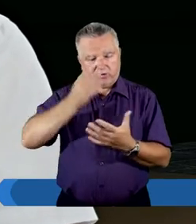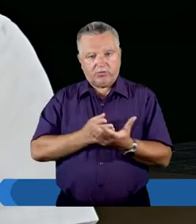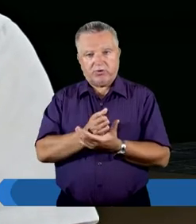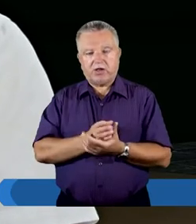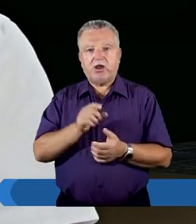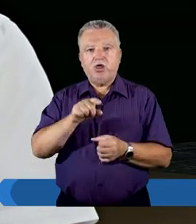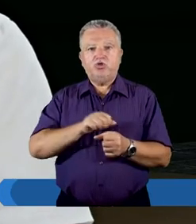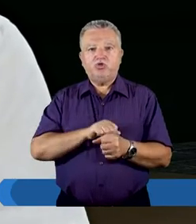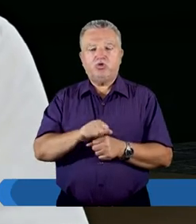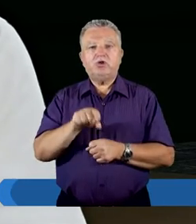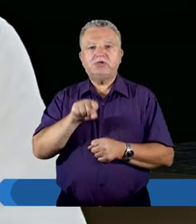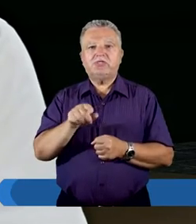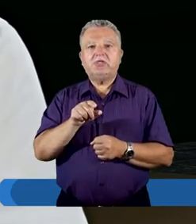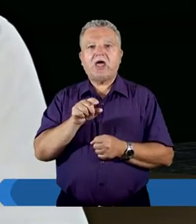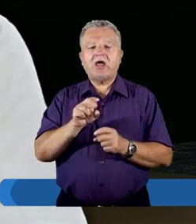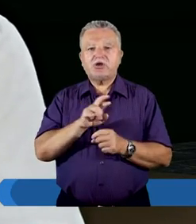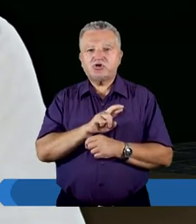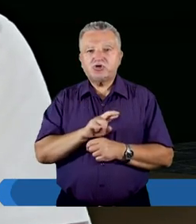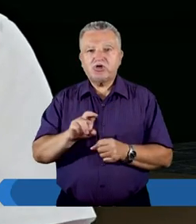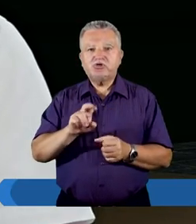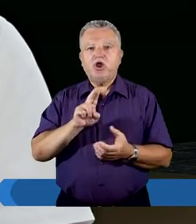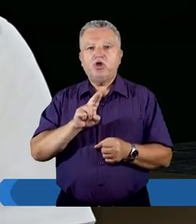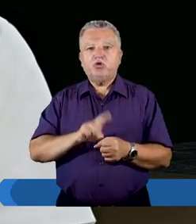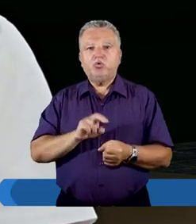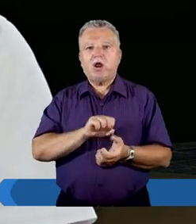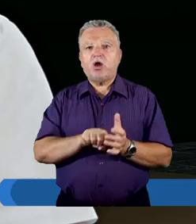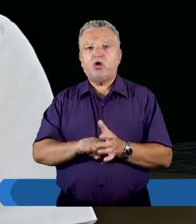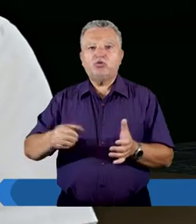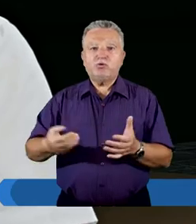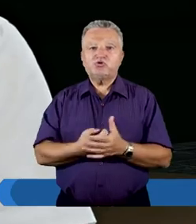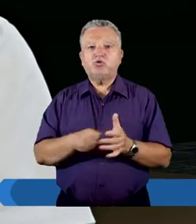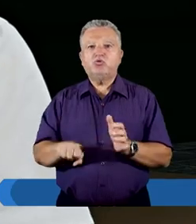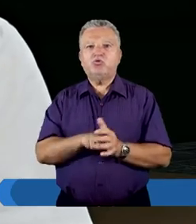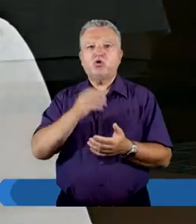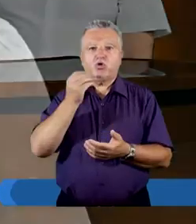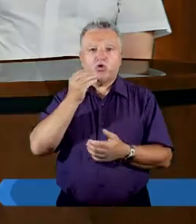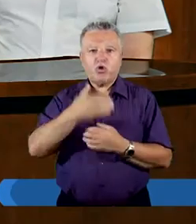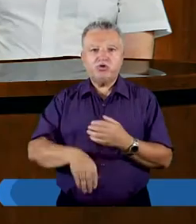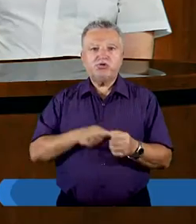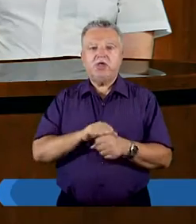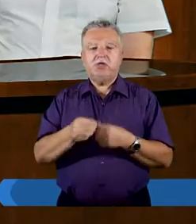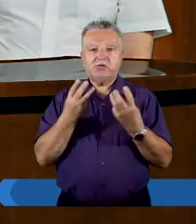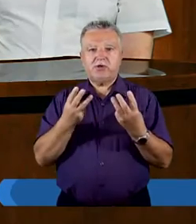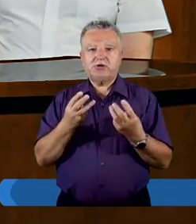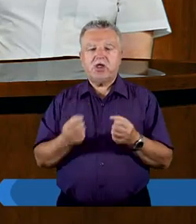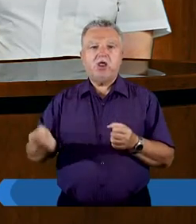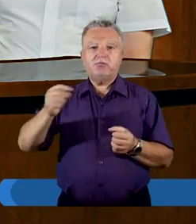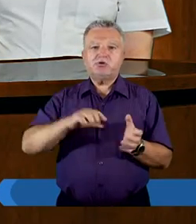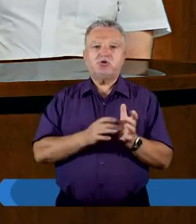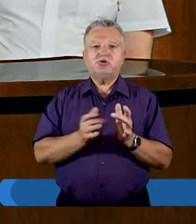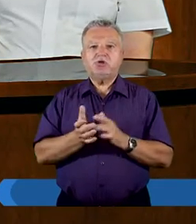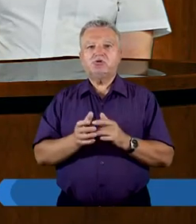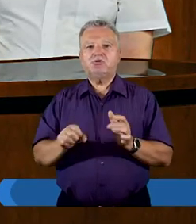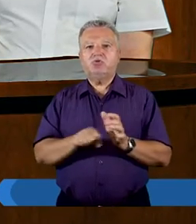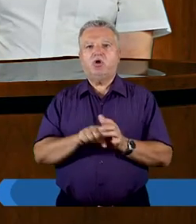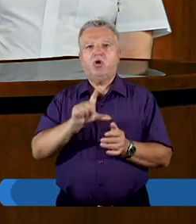ten element, który od początku do końca jest bardzo istotny. Patrzcie, przychodzi Pan Jezus do domu Łazarza,